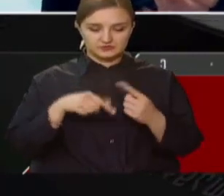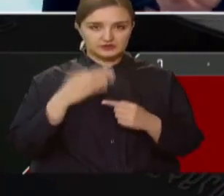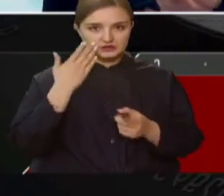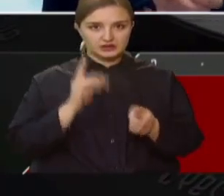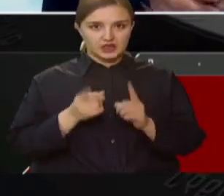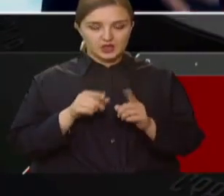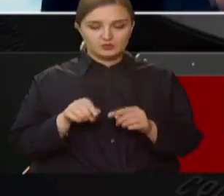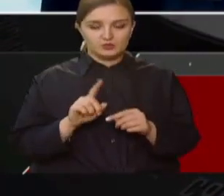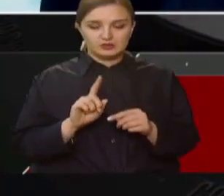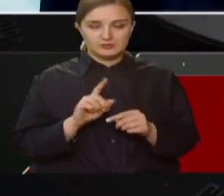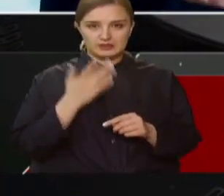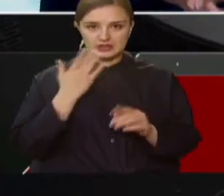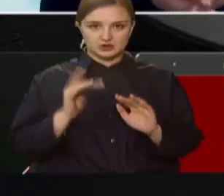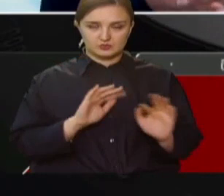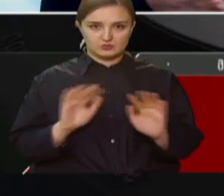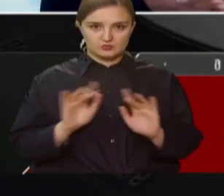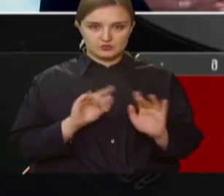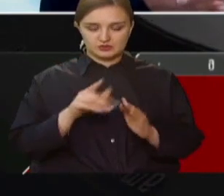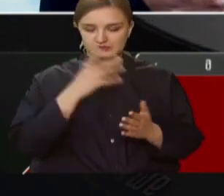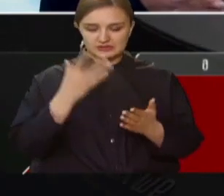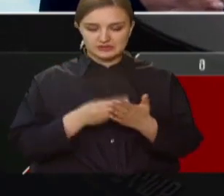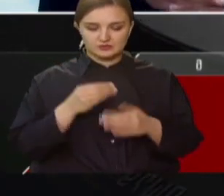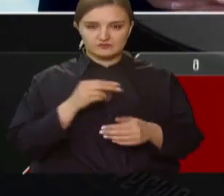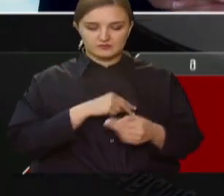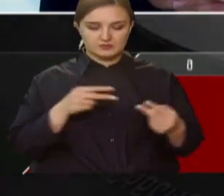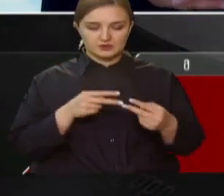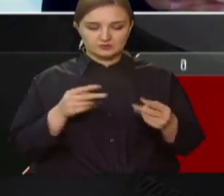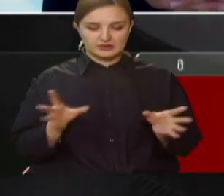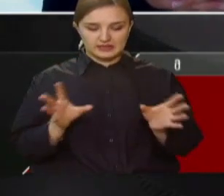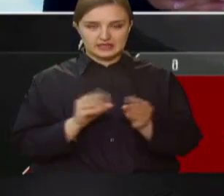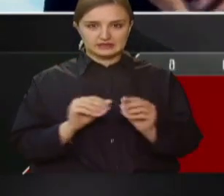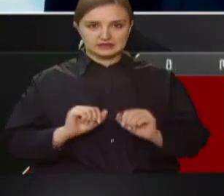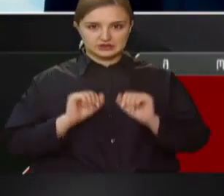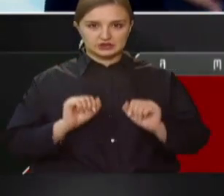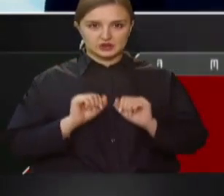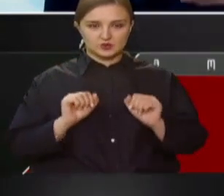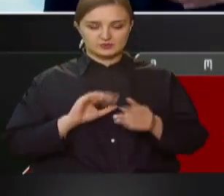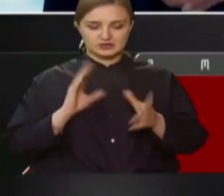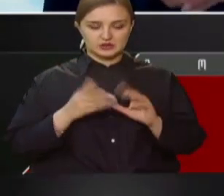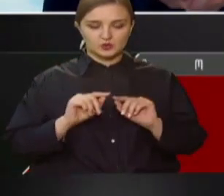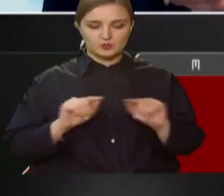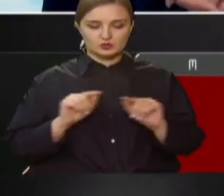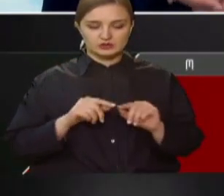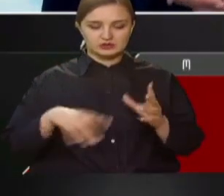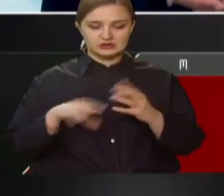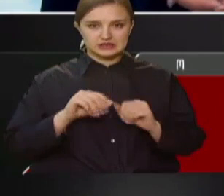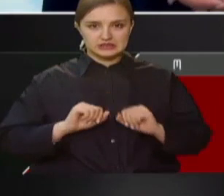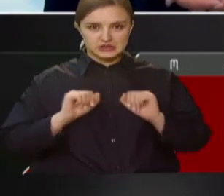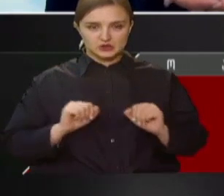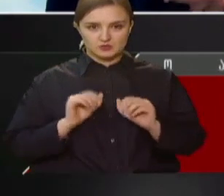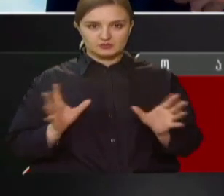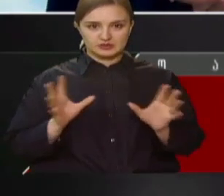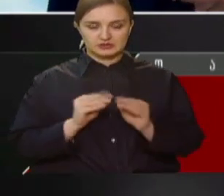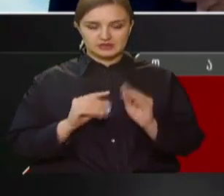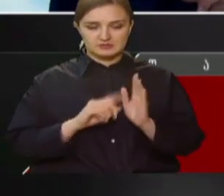მოიტანა იმან, რომ ასე ვთქვათ, ნაციონალური მოძრაობა საკუთარ პარტნიორებთან ერთად ცდილობს და ასე ვთქვათ, ოპოზიცია საკუთარ პარტნიორებთან ერთად ცდილობს